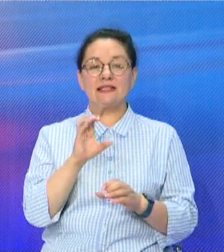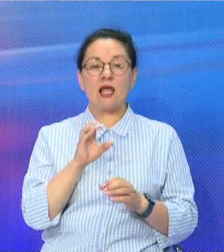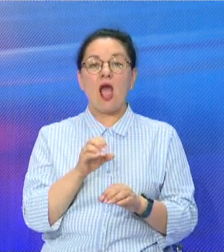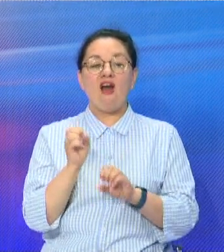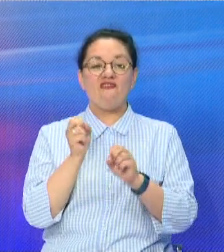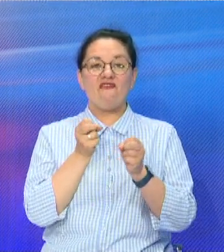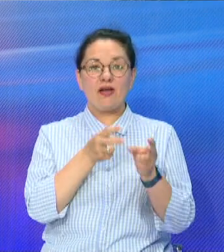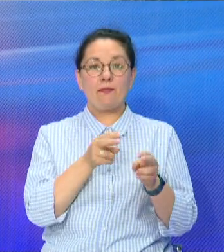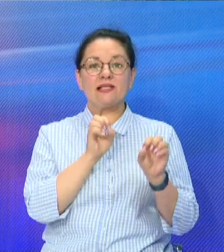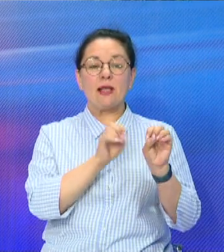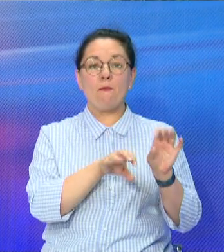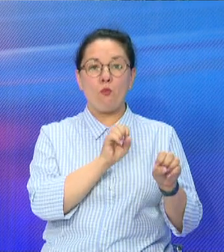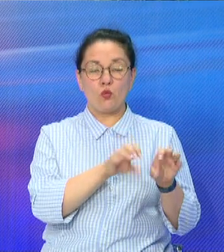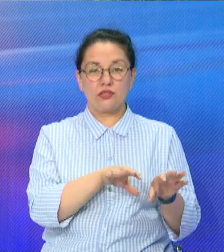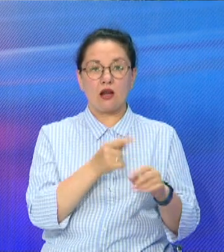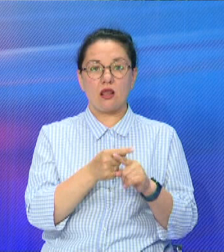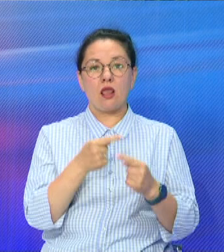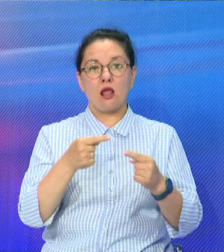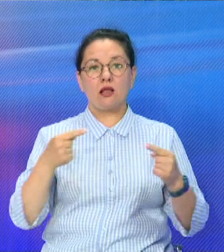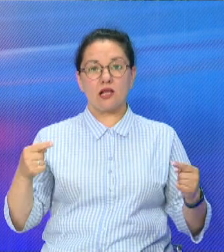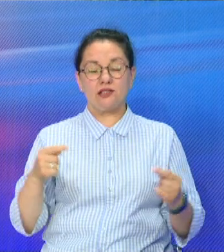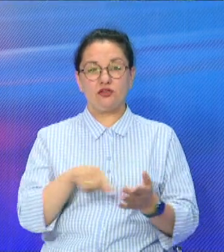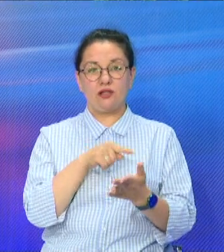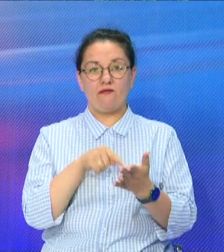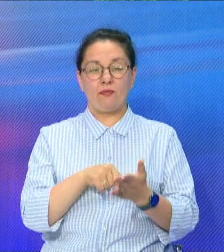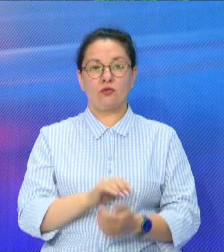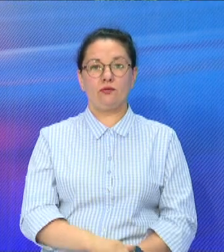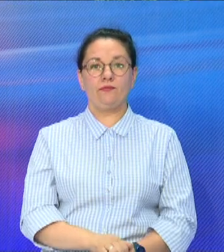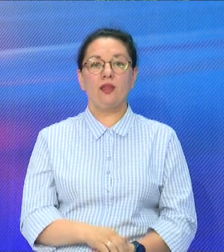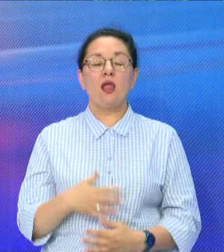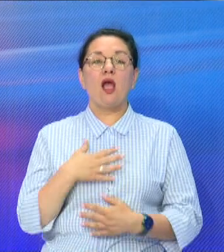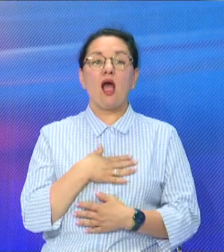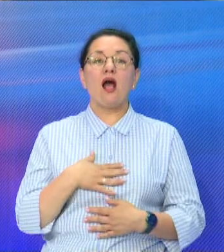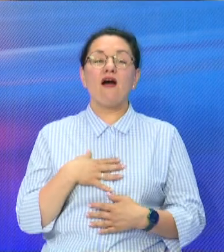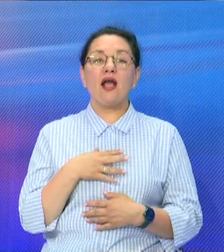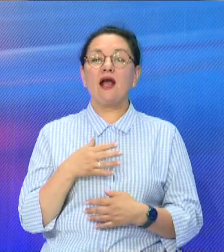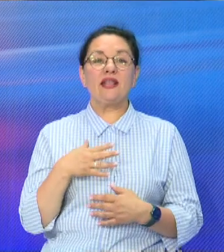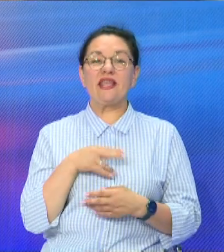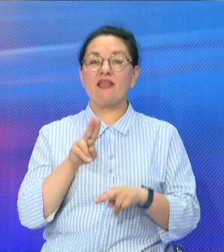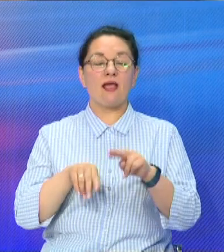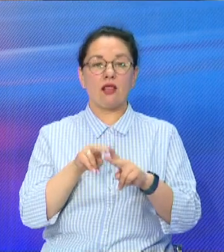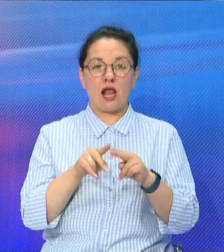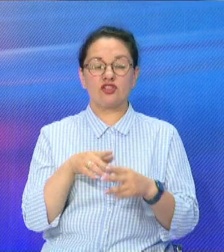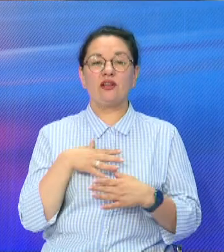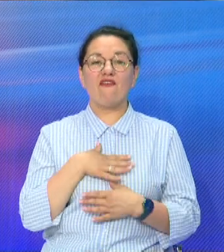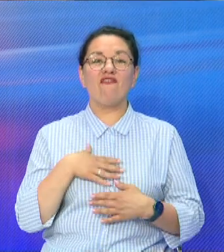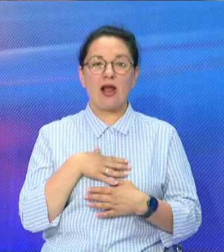отходами и друга с нами ресурсами и ян ши и не налажена должным образом работа по планированию проведения капитальных